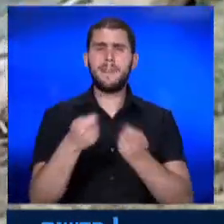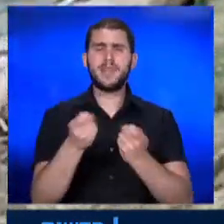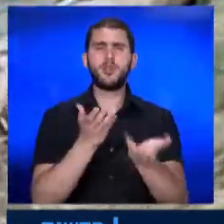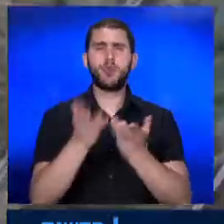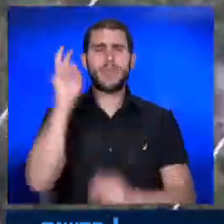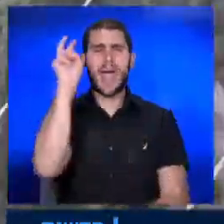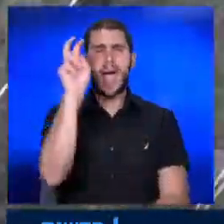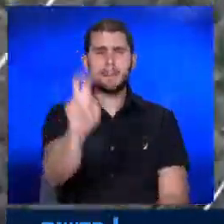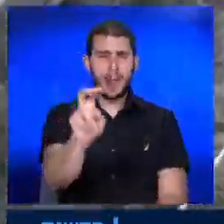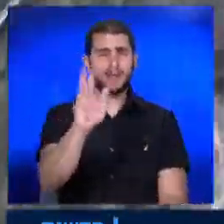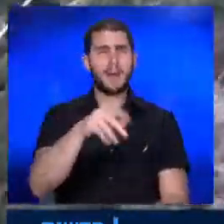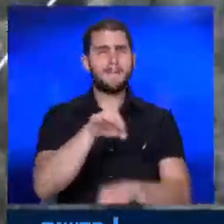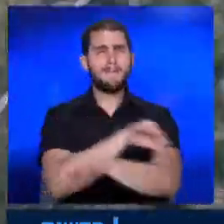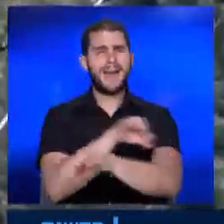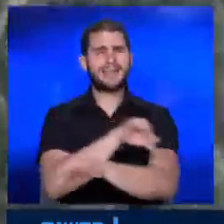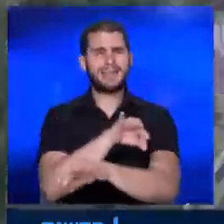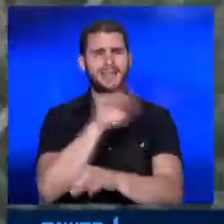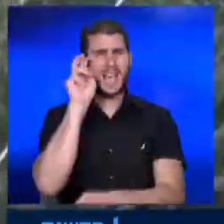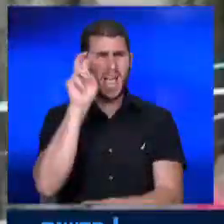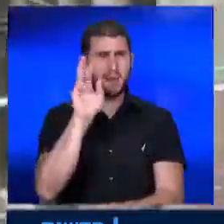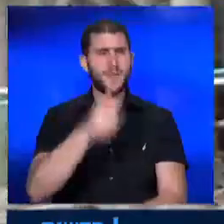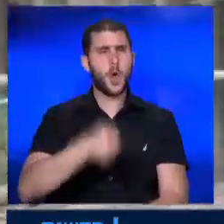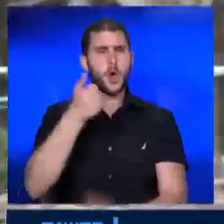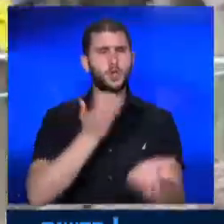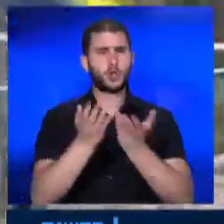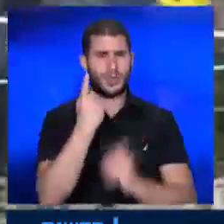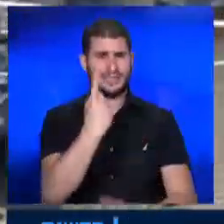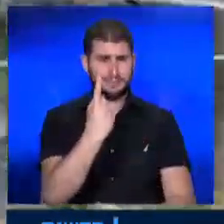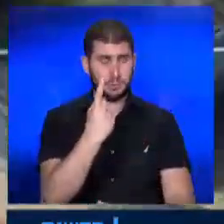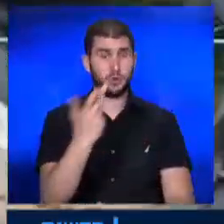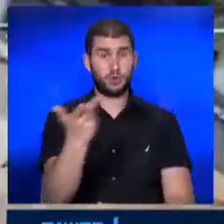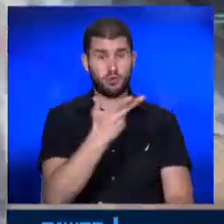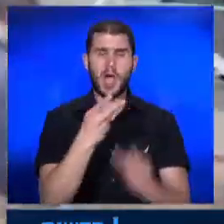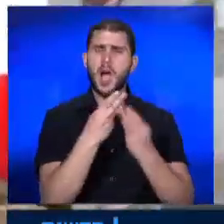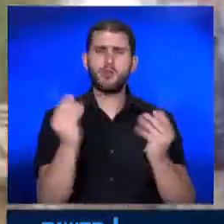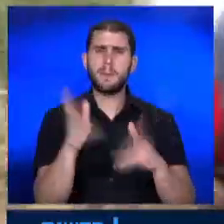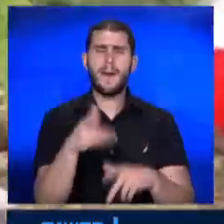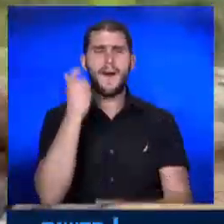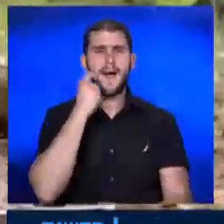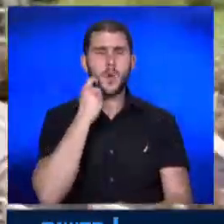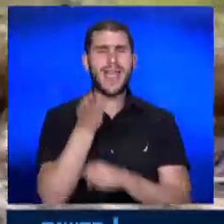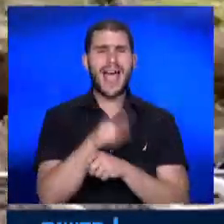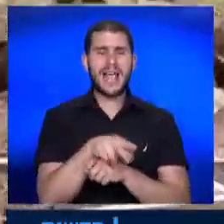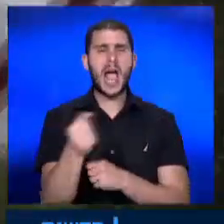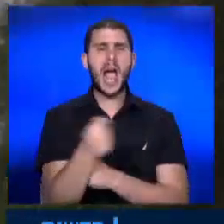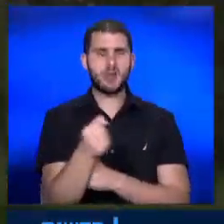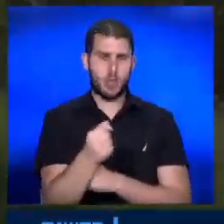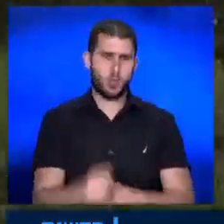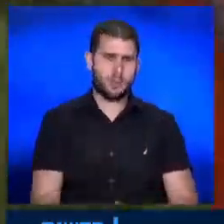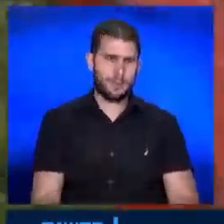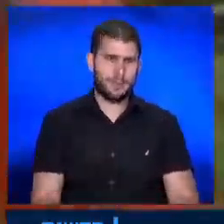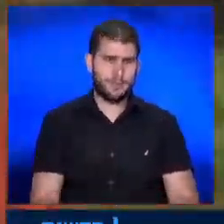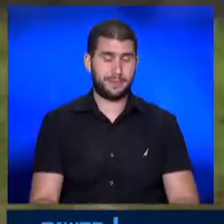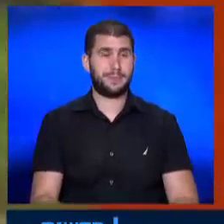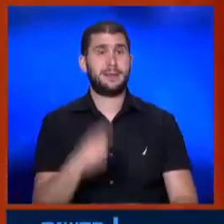הרכבל, מהנדס הרכבל וראש השירות בפועל. השלושה חשודים בעבירות הריגה, רשלנות ועוד.